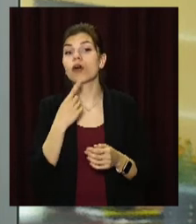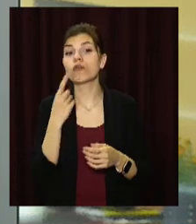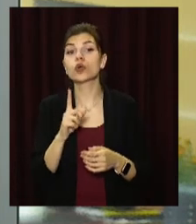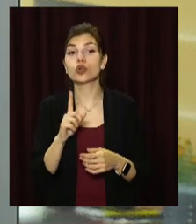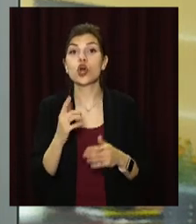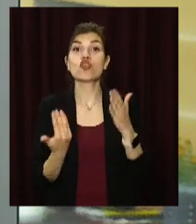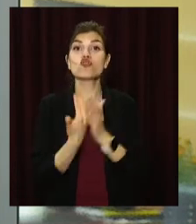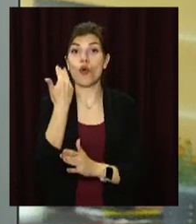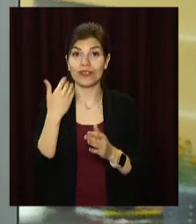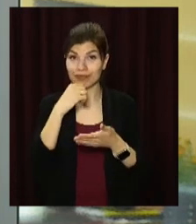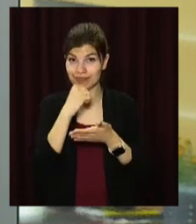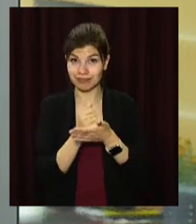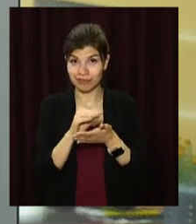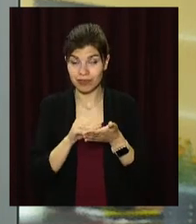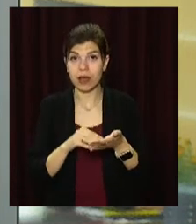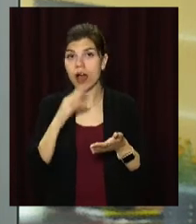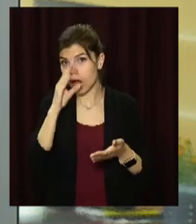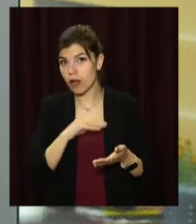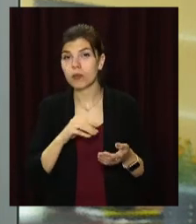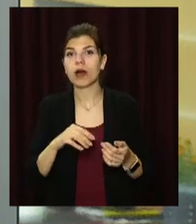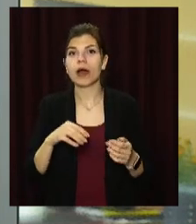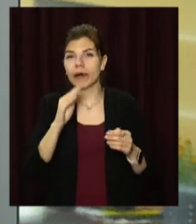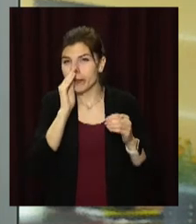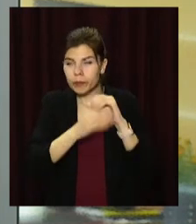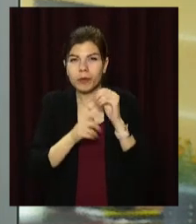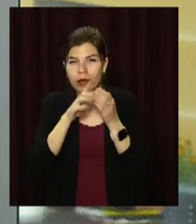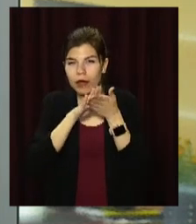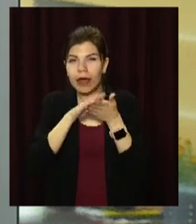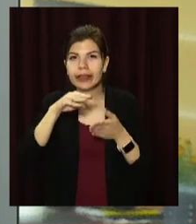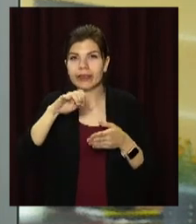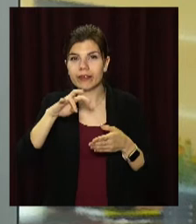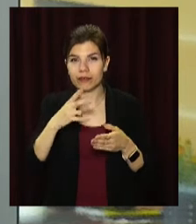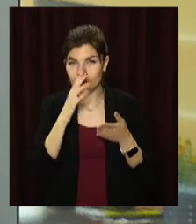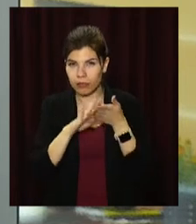переконані, нововведення призведе до тінізації зайнятості, а відтак міський бюджет